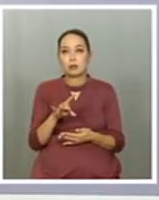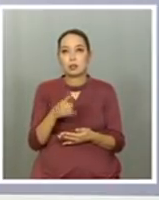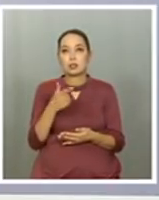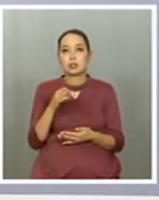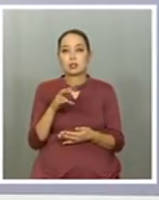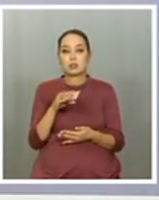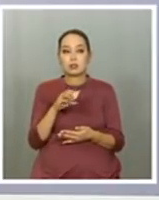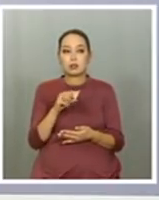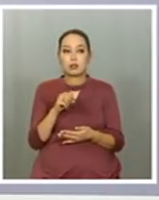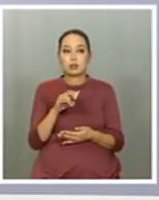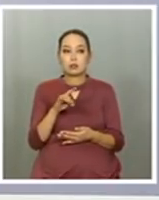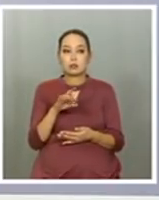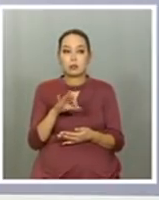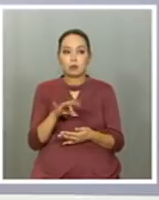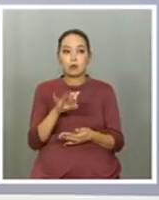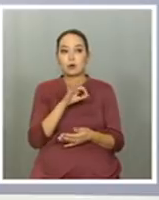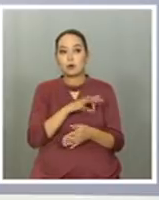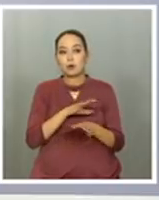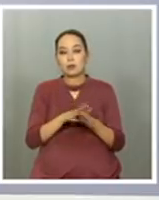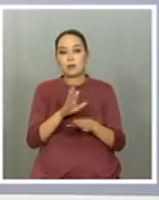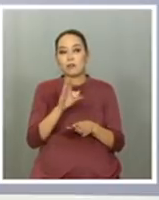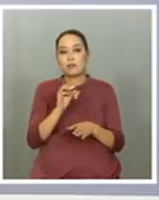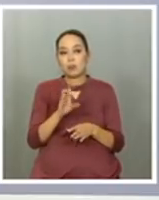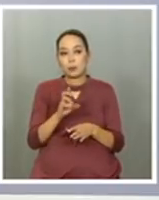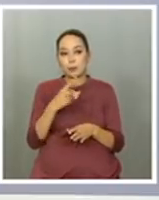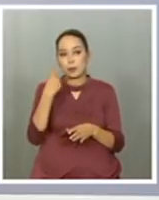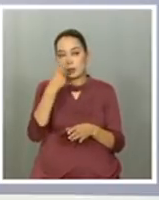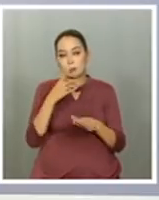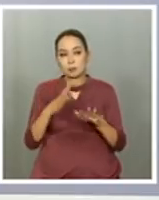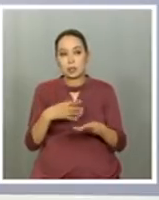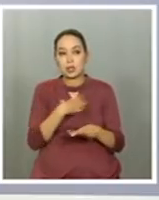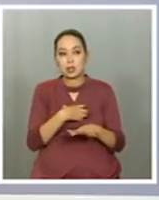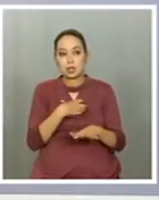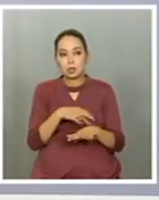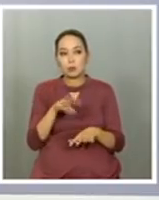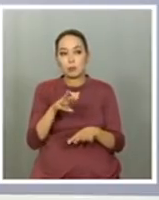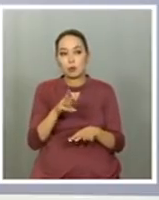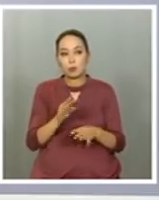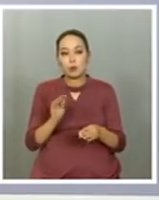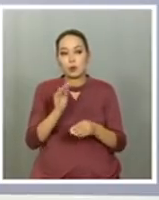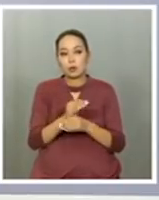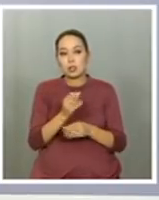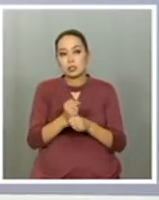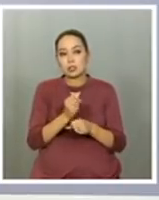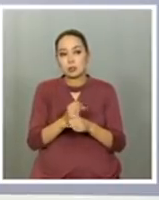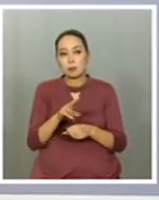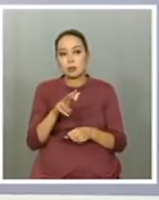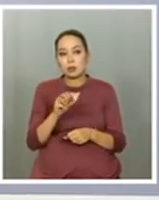Генераторлар – қолданыстағы веб-беттердің негізінде мобильді қосымшаны жасайтын платформалар.